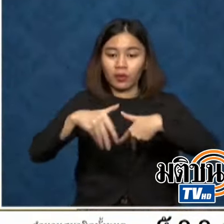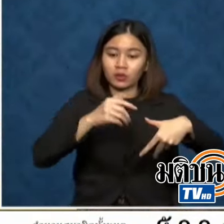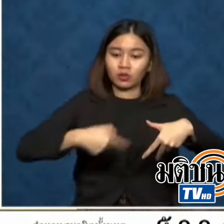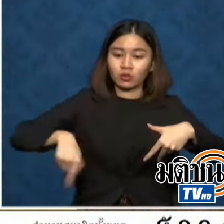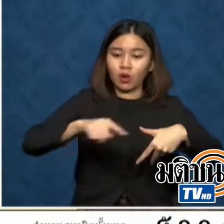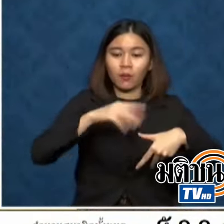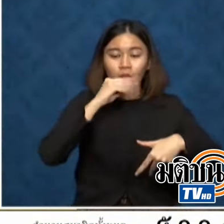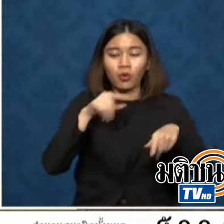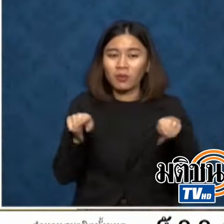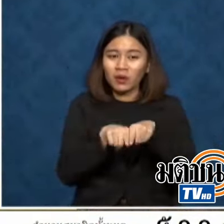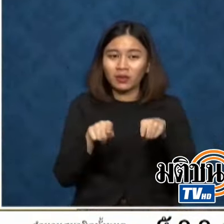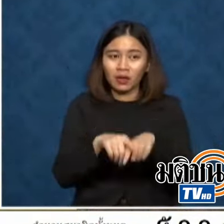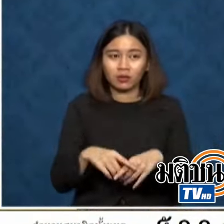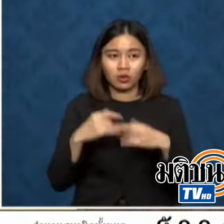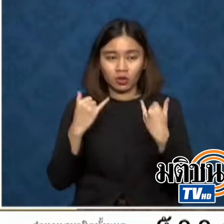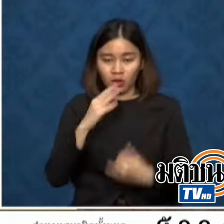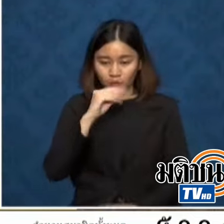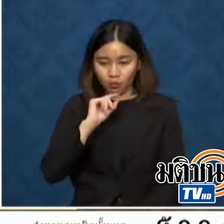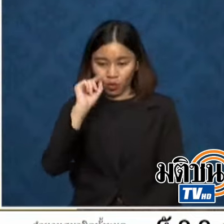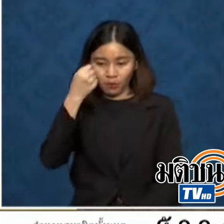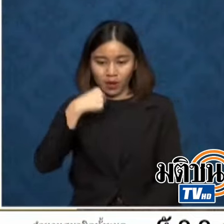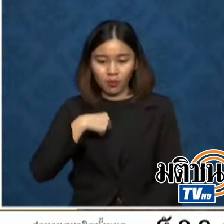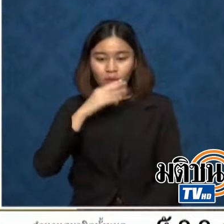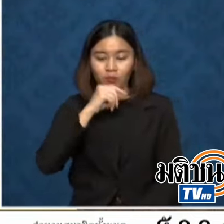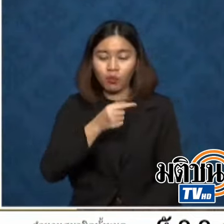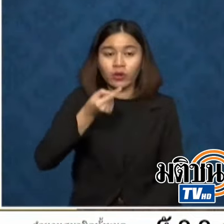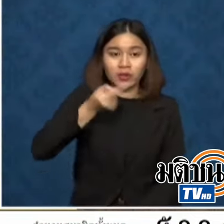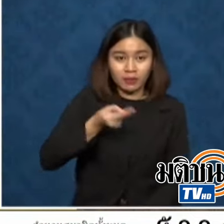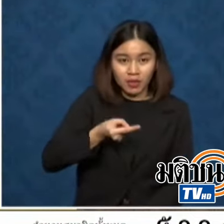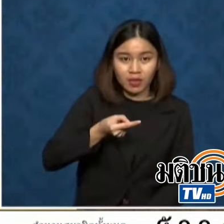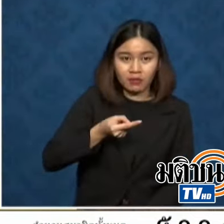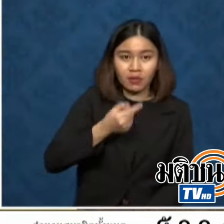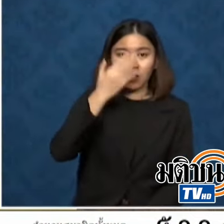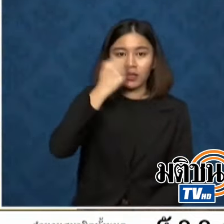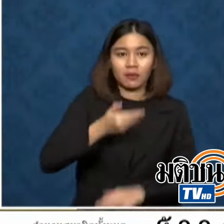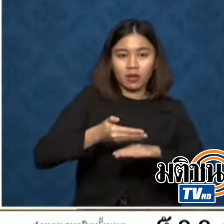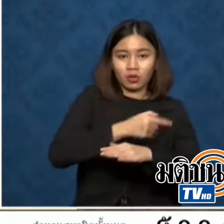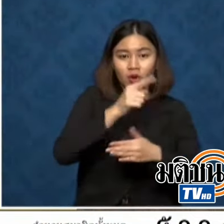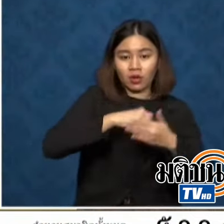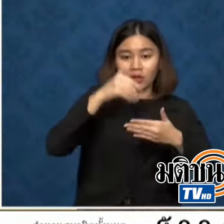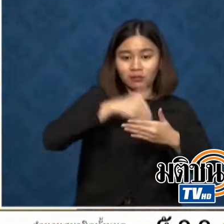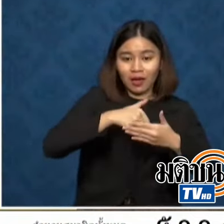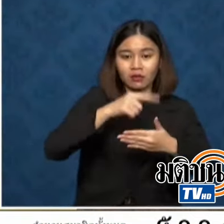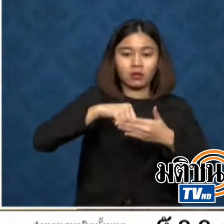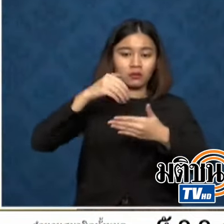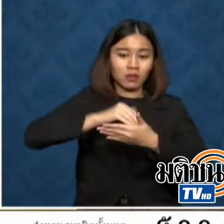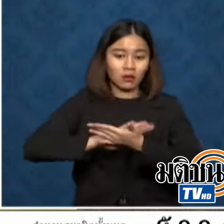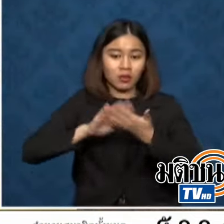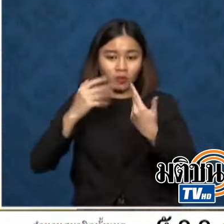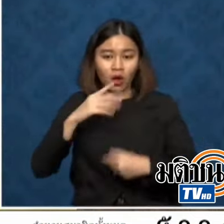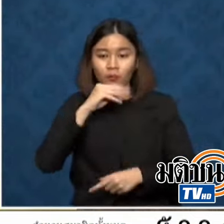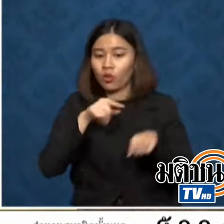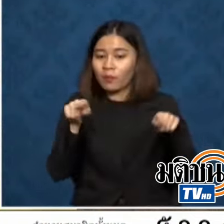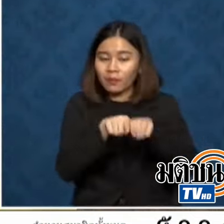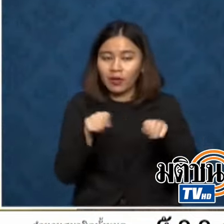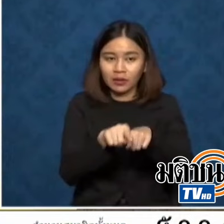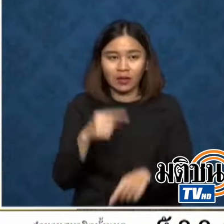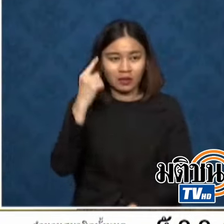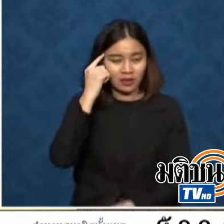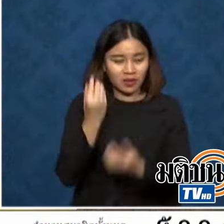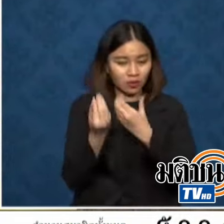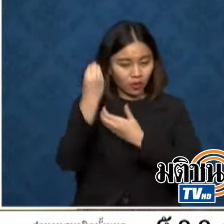กันพอผมมาพูดกันอีกครำนึงผมก็ยังพูดเหมือนเดิมไงก็เพราะว่าก่อนเลือกตั้งยังไงหลังเลือกตั้งผมก็พูดอย่างงั้นอันนี้มันเป็นสิ่งที่มัน